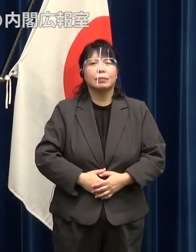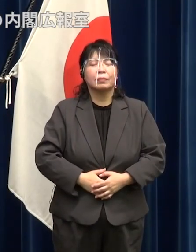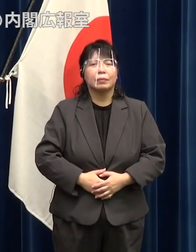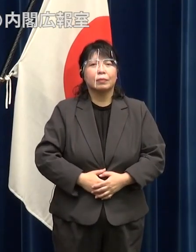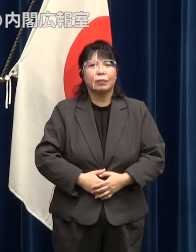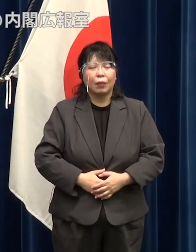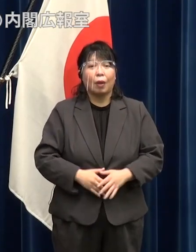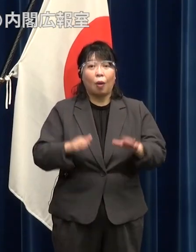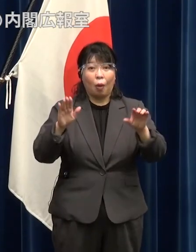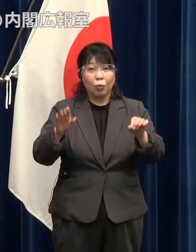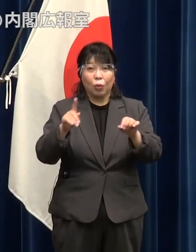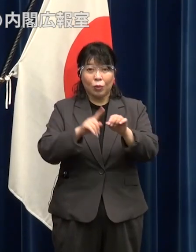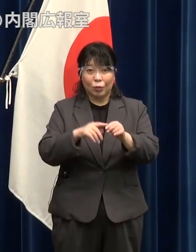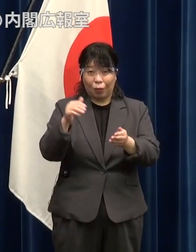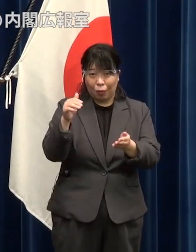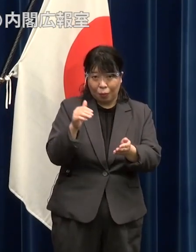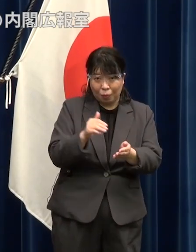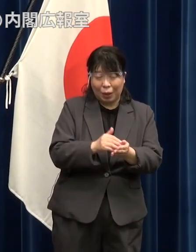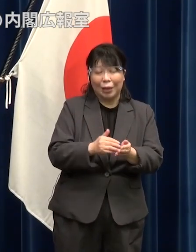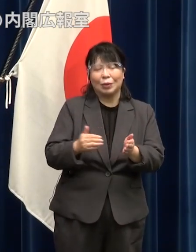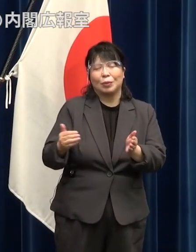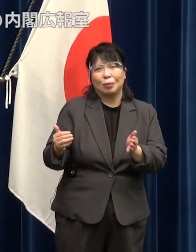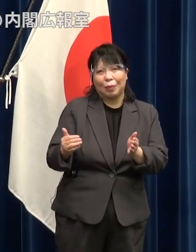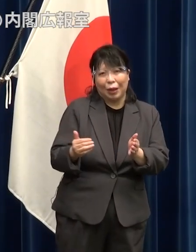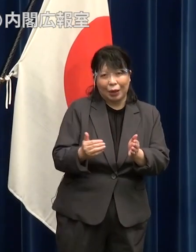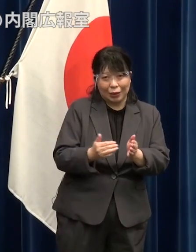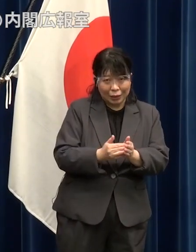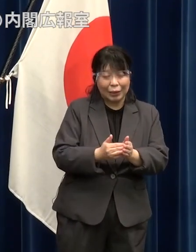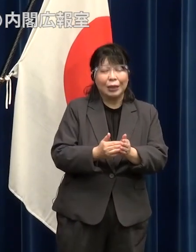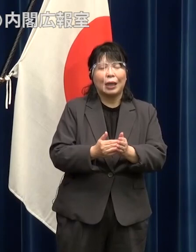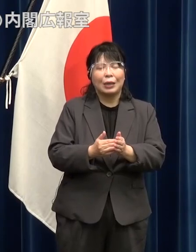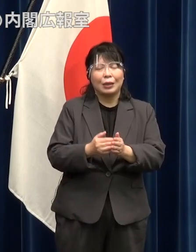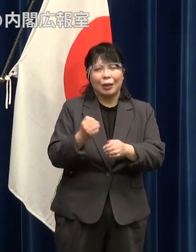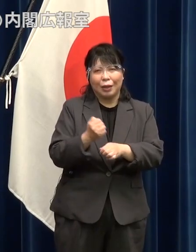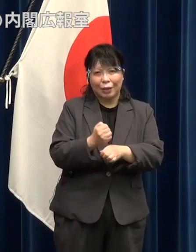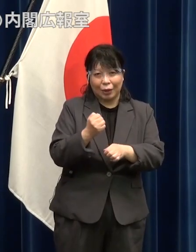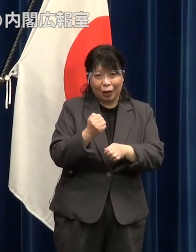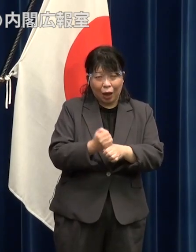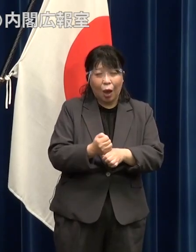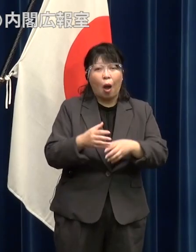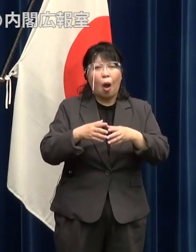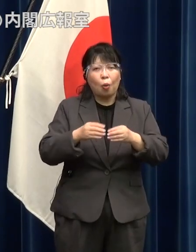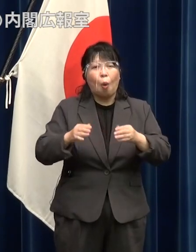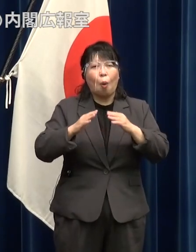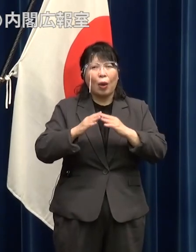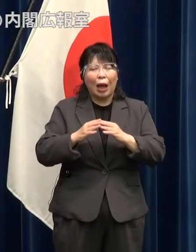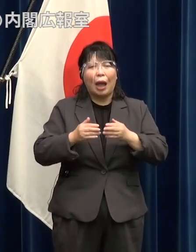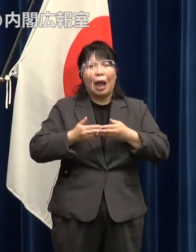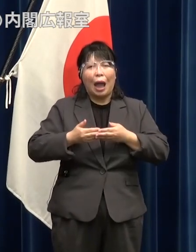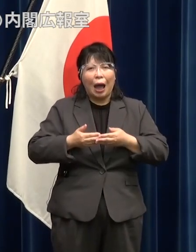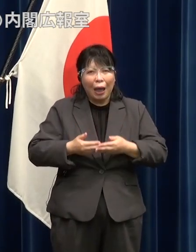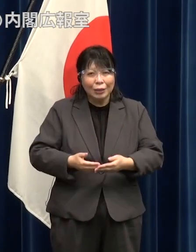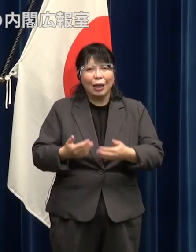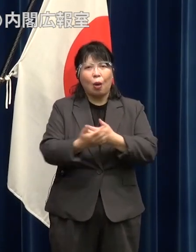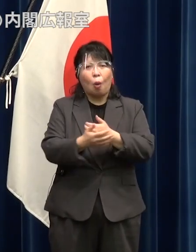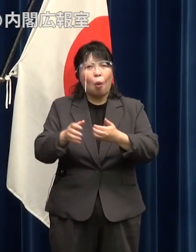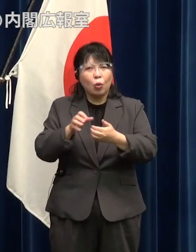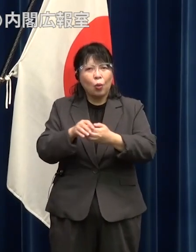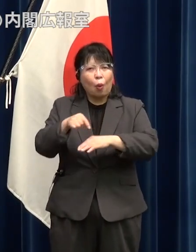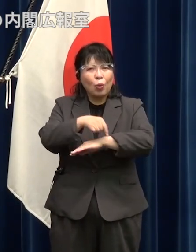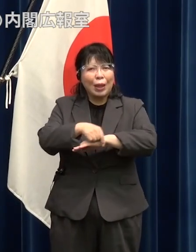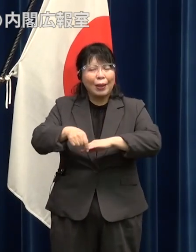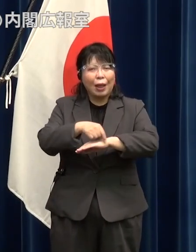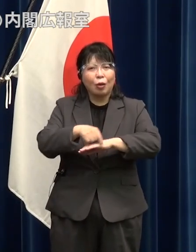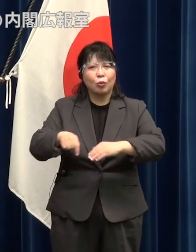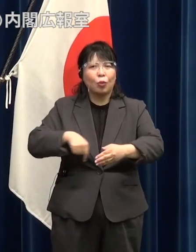末までに策定する、新たな国家安全保障戦略の内容